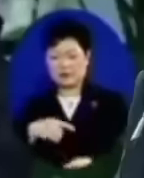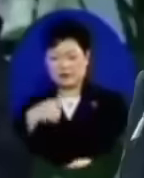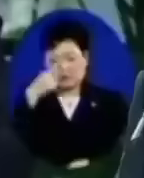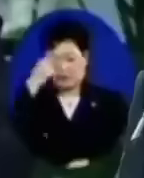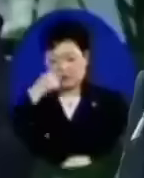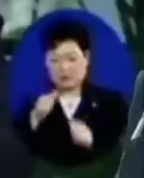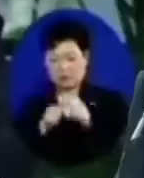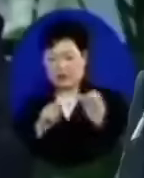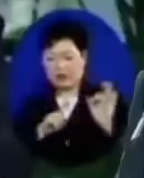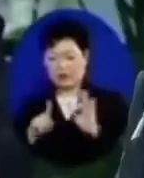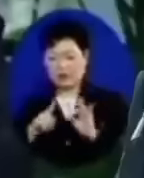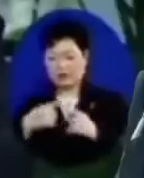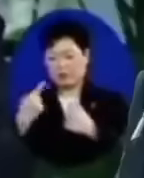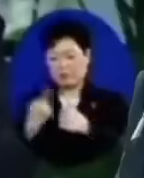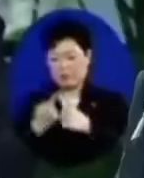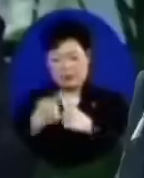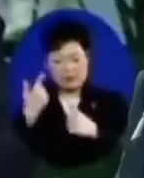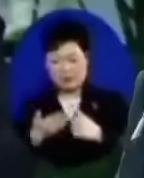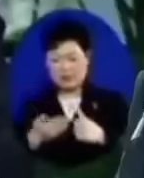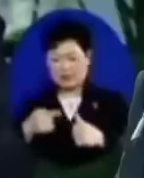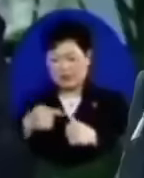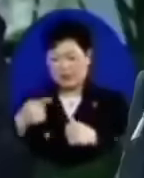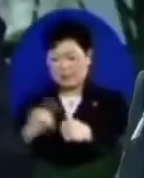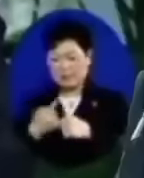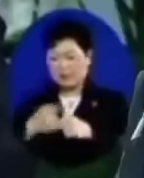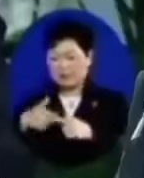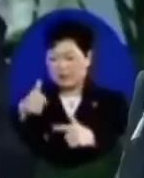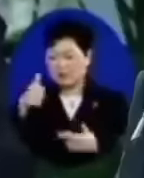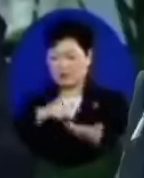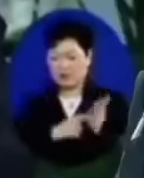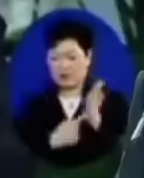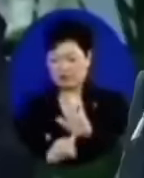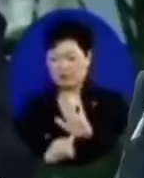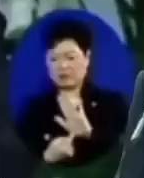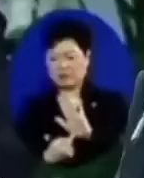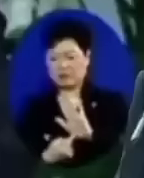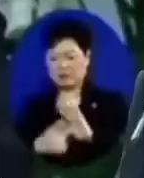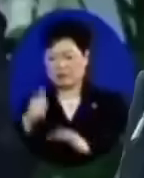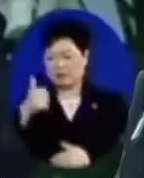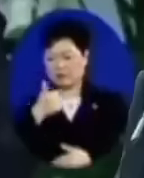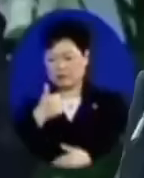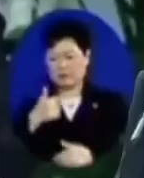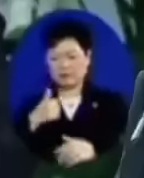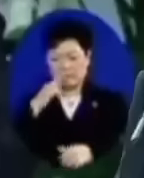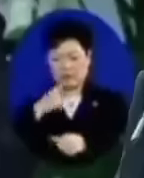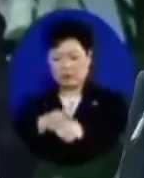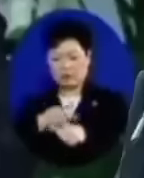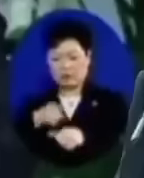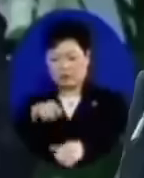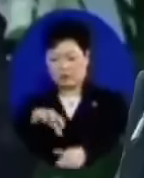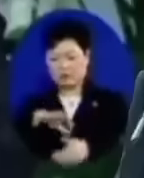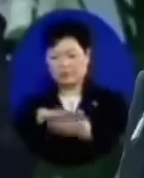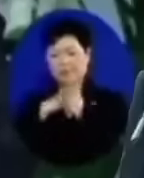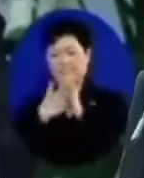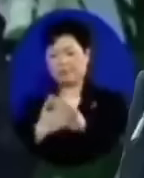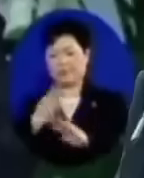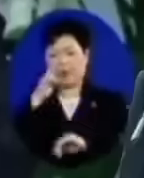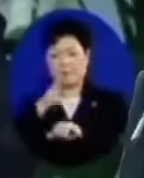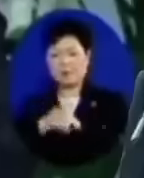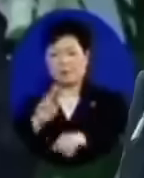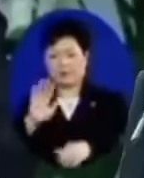핍박하느냐 주여 뉘시니까 네가 나를 핍박하는 예수라고 말하셨습니다. 사울은 거기에서 변화되어 바울이